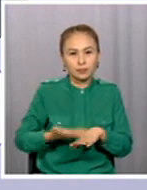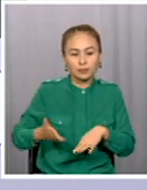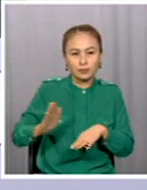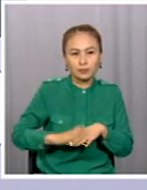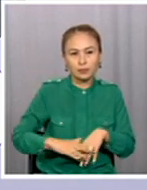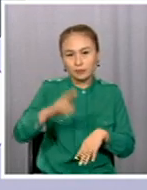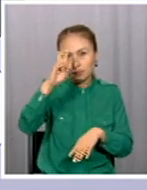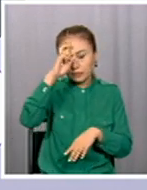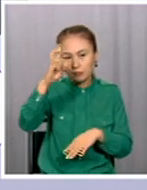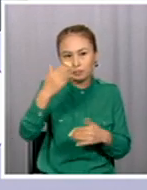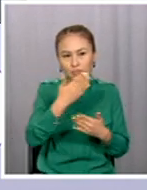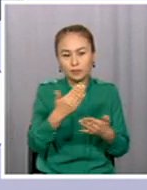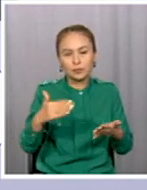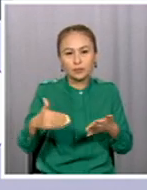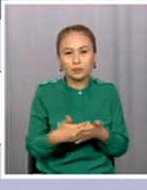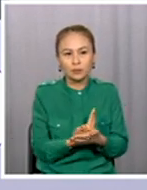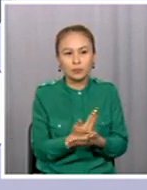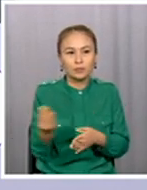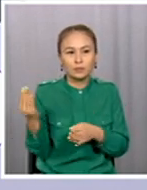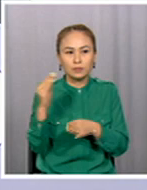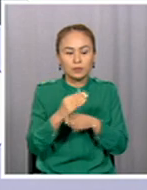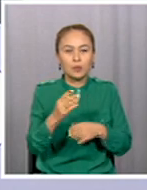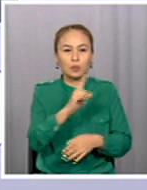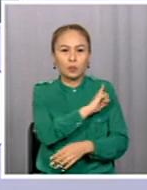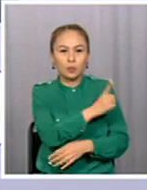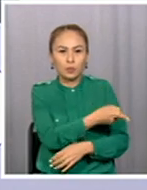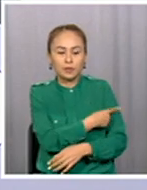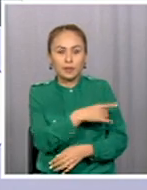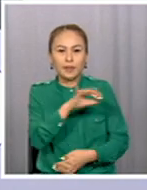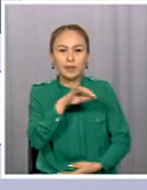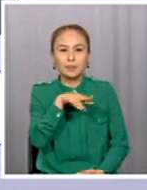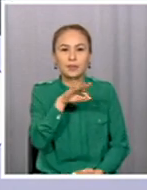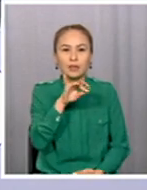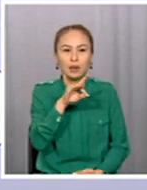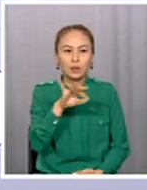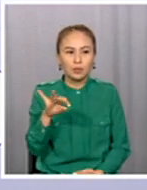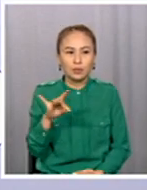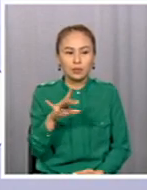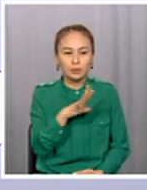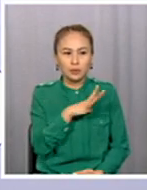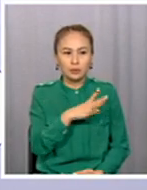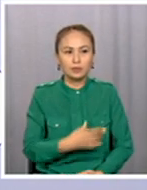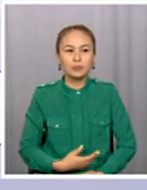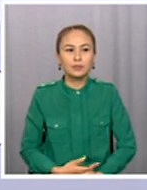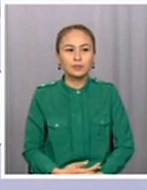мемлекет басына жаңа және қуатты император керек болды.